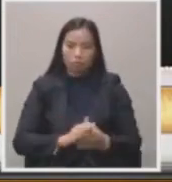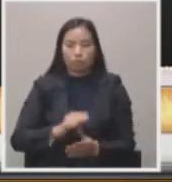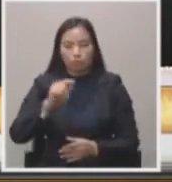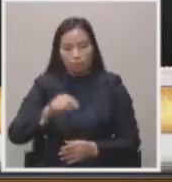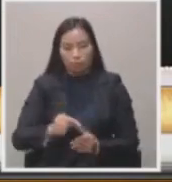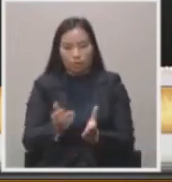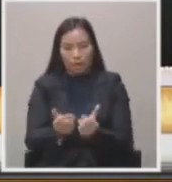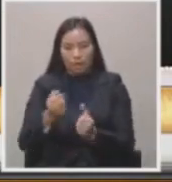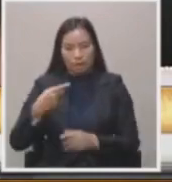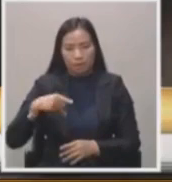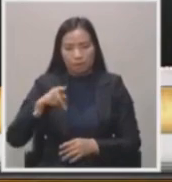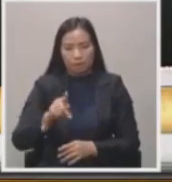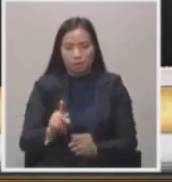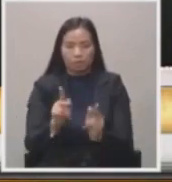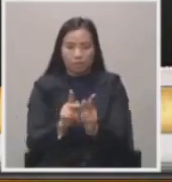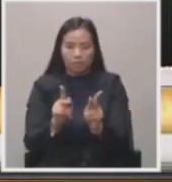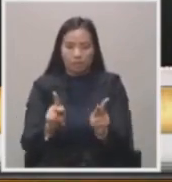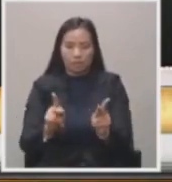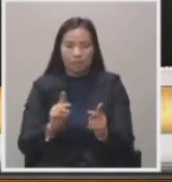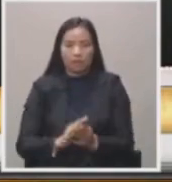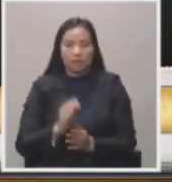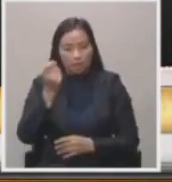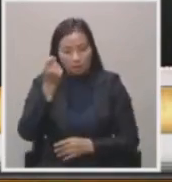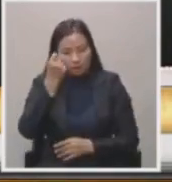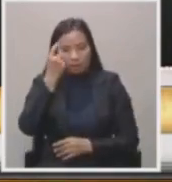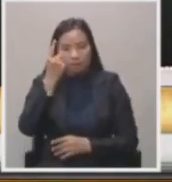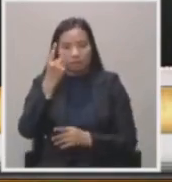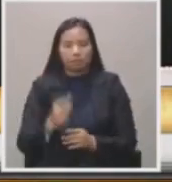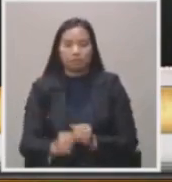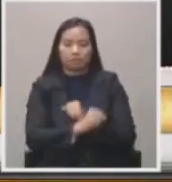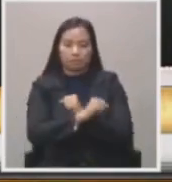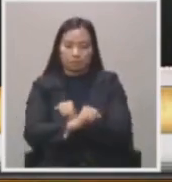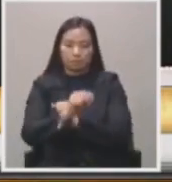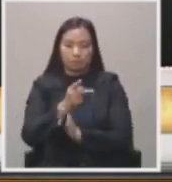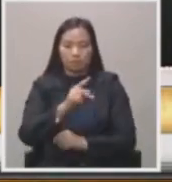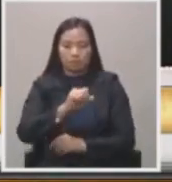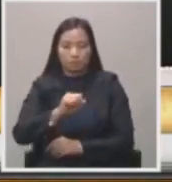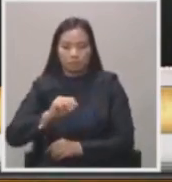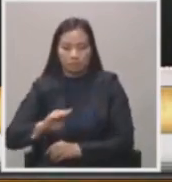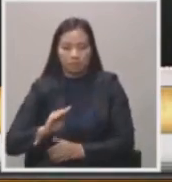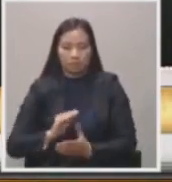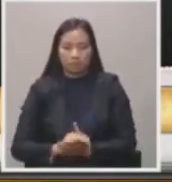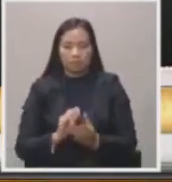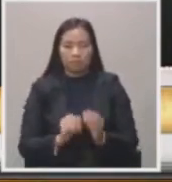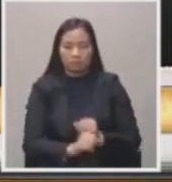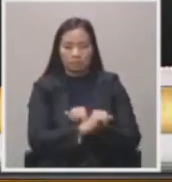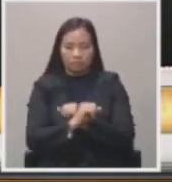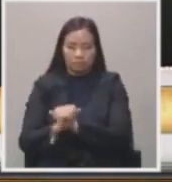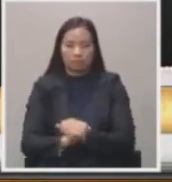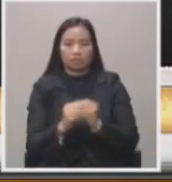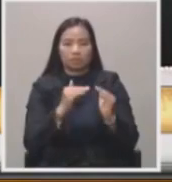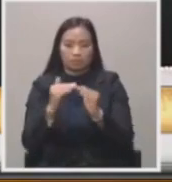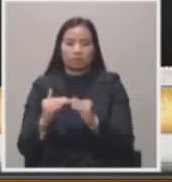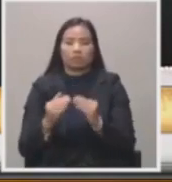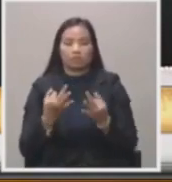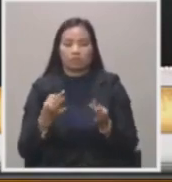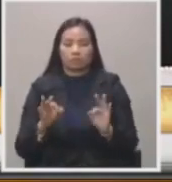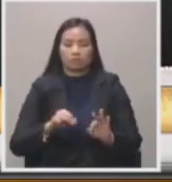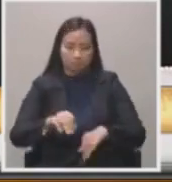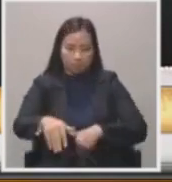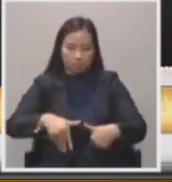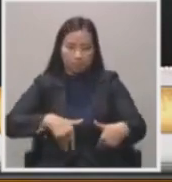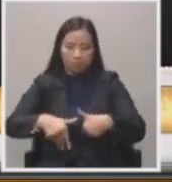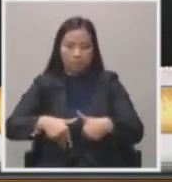ะได้ประโยชน์จากการมีคณะกรรมการที่เข้าใจในเรื่องของการคุ้มครองผู้บริโภคหรือเรื่องของสิทธิเสรีภาพของประชาช